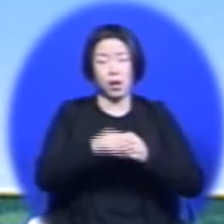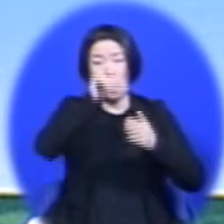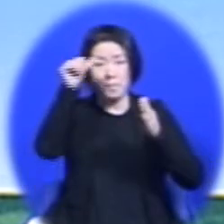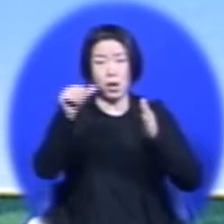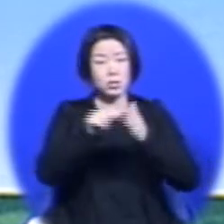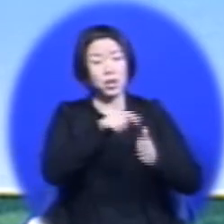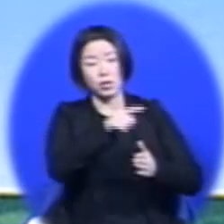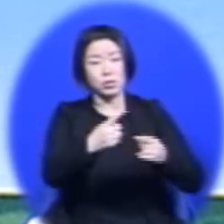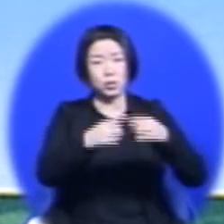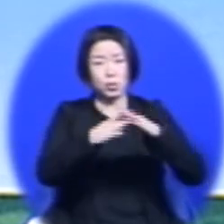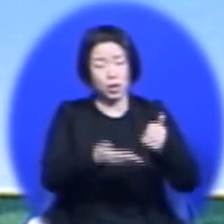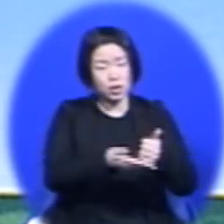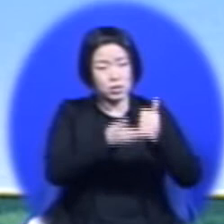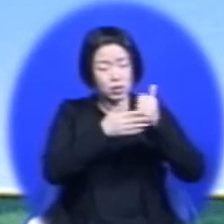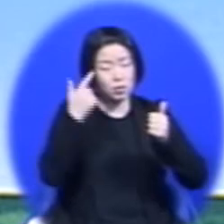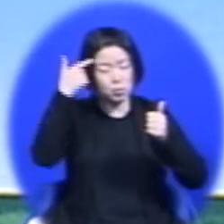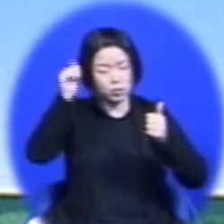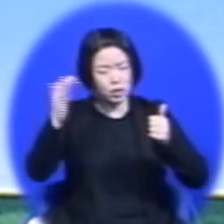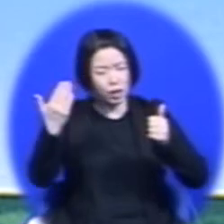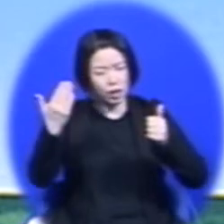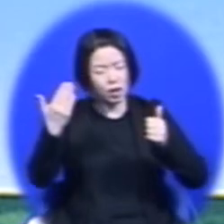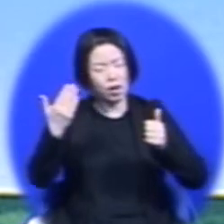평생 그 교회를 섬기는 목사가 되어야 된다는.